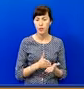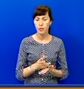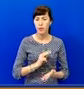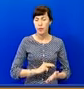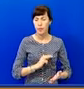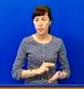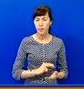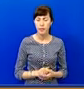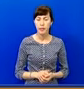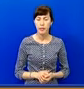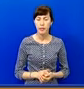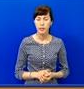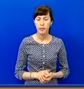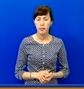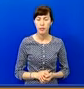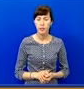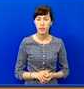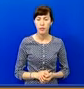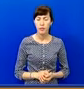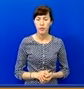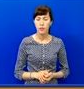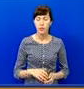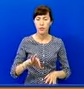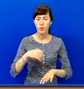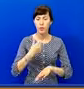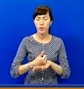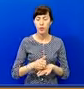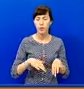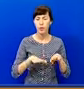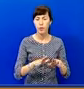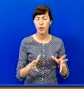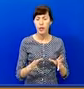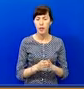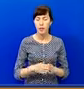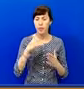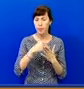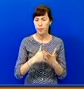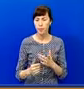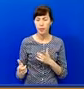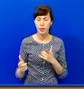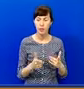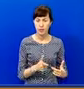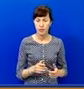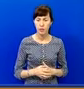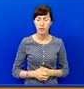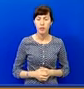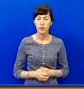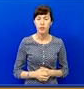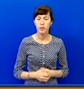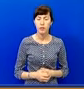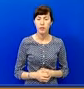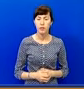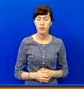қармайды. Қатысты облыс әкімінің орынбасарымен бірге сол графикті жасаңыздар. Сосын соны бектеміз,